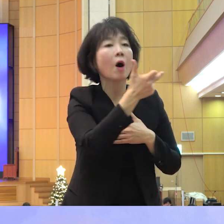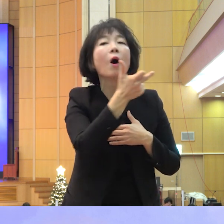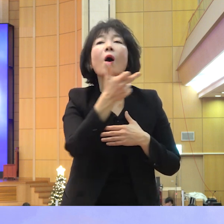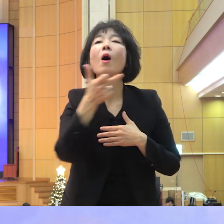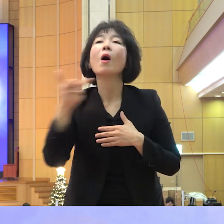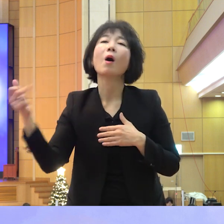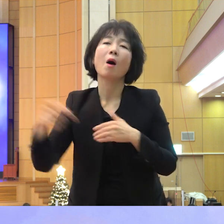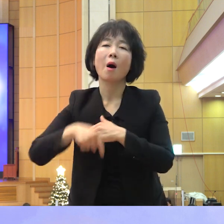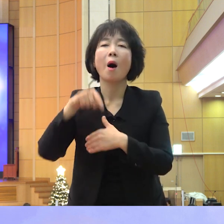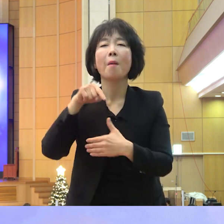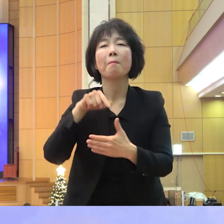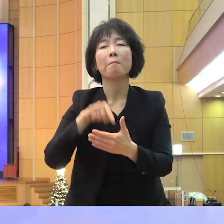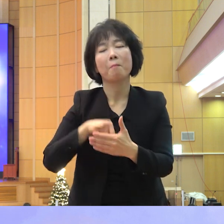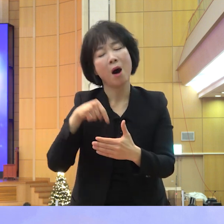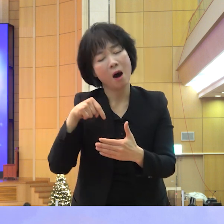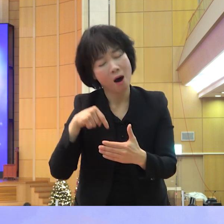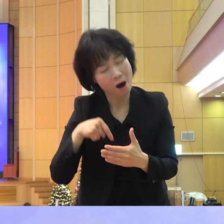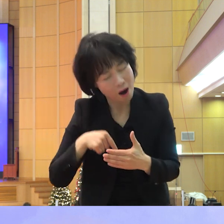커서